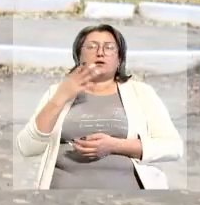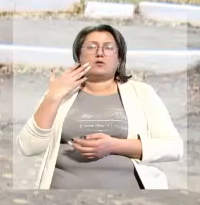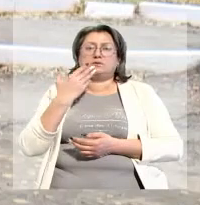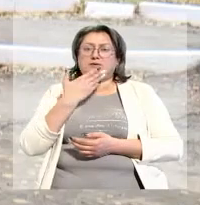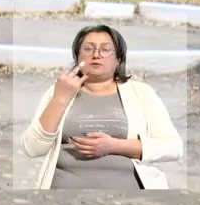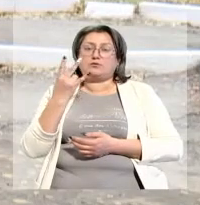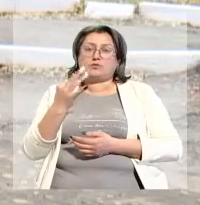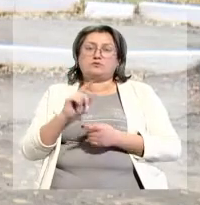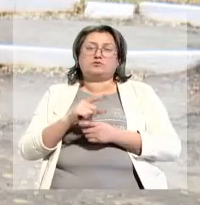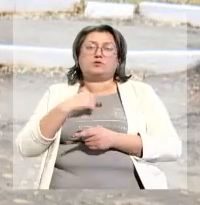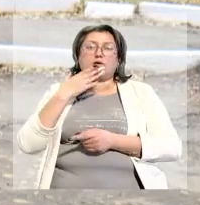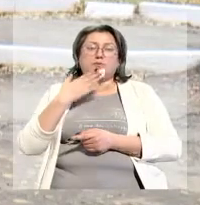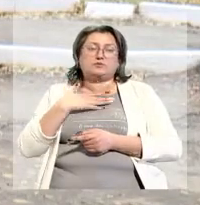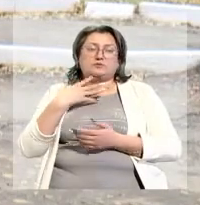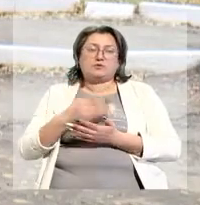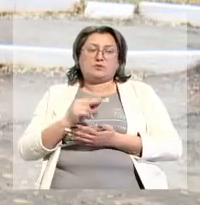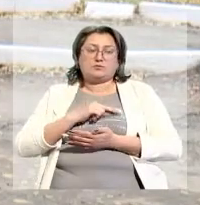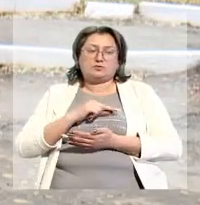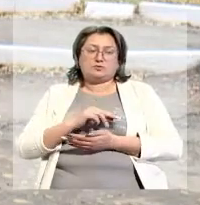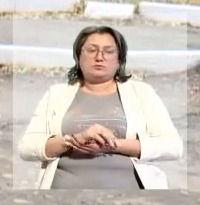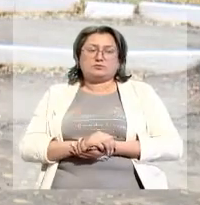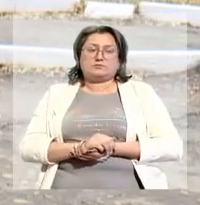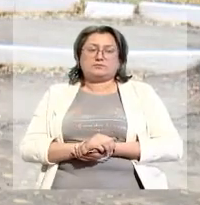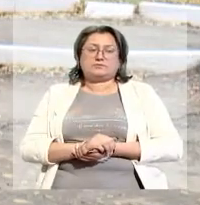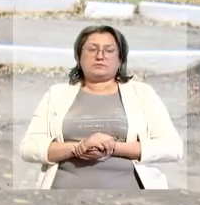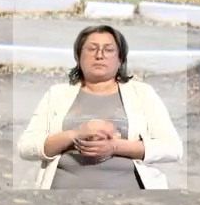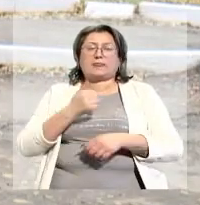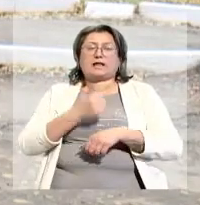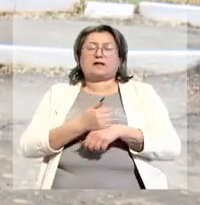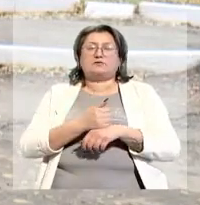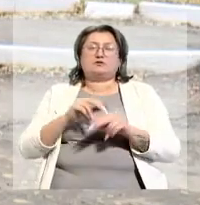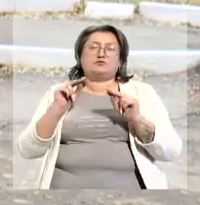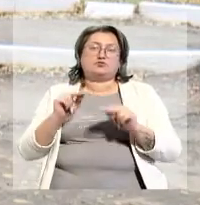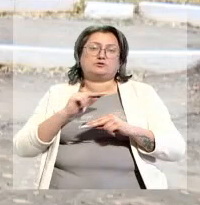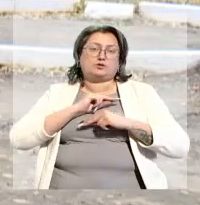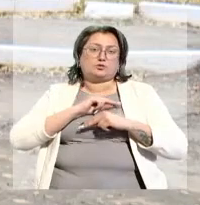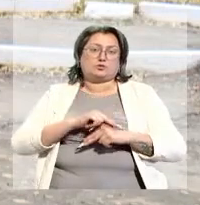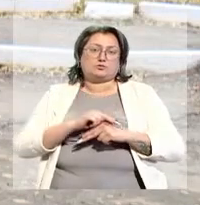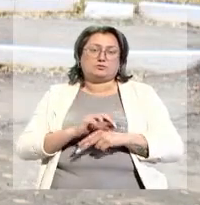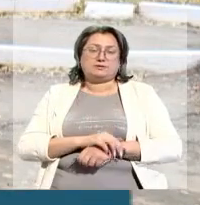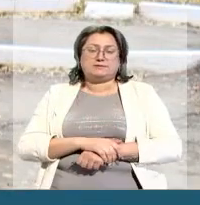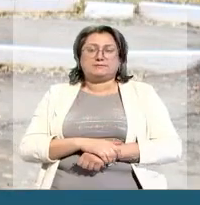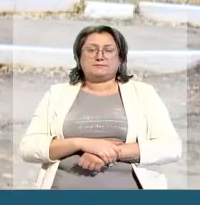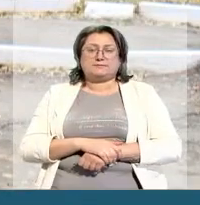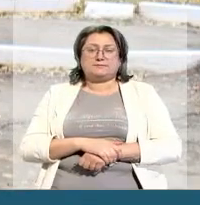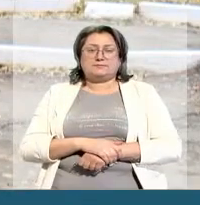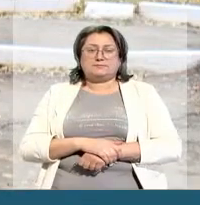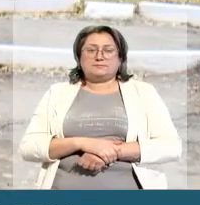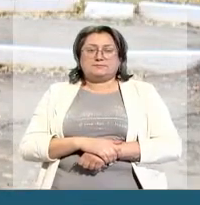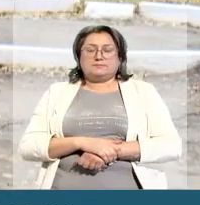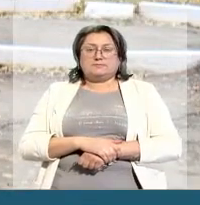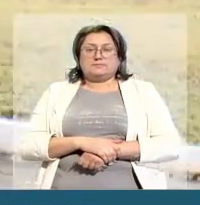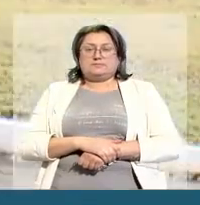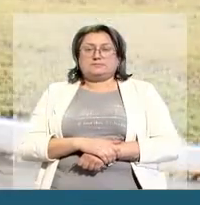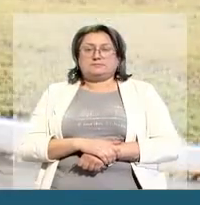егін себу жұмысымен содан кейін жер өңдейміз, егін себу болғаннан кейін. Осын күзде егін